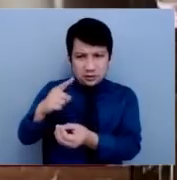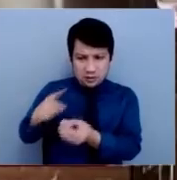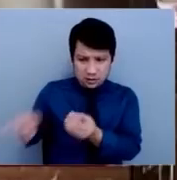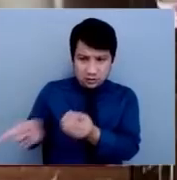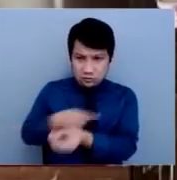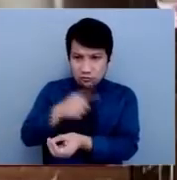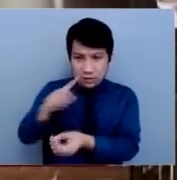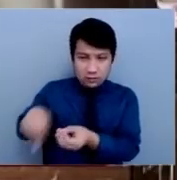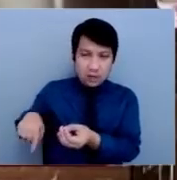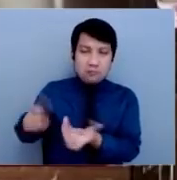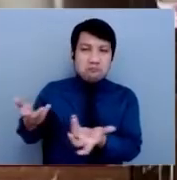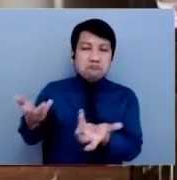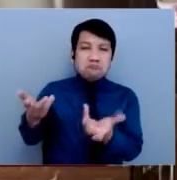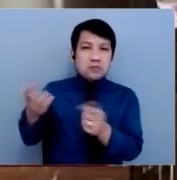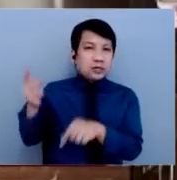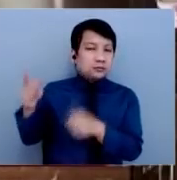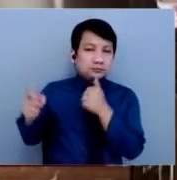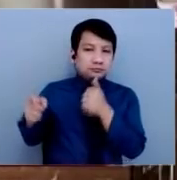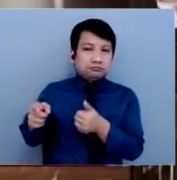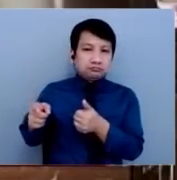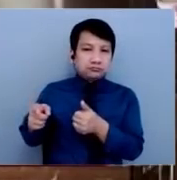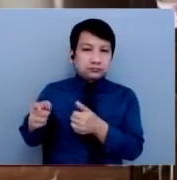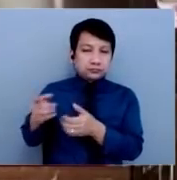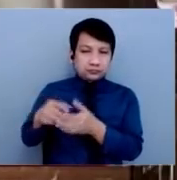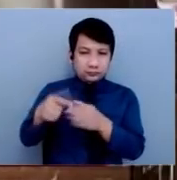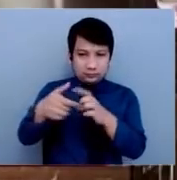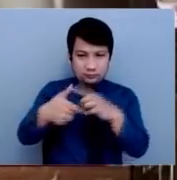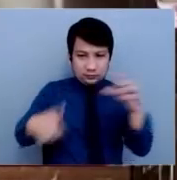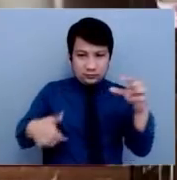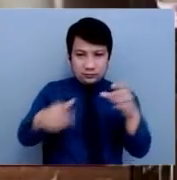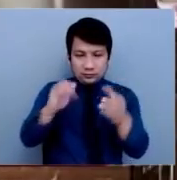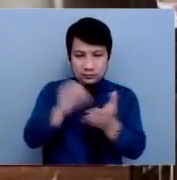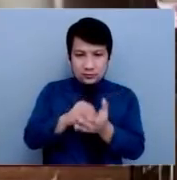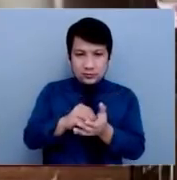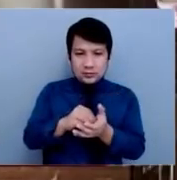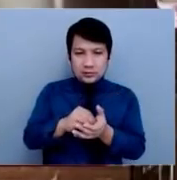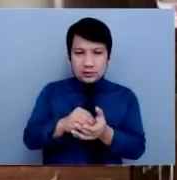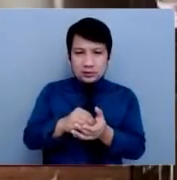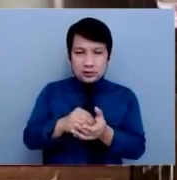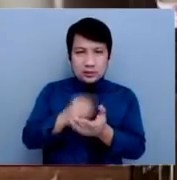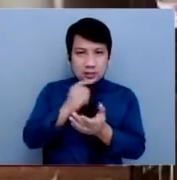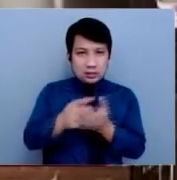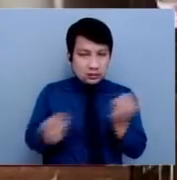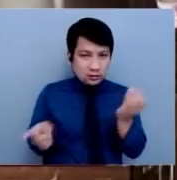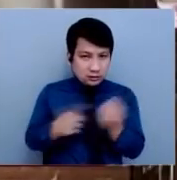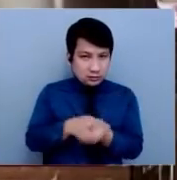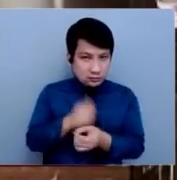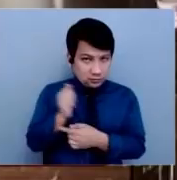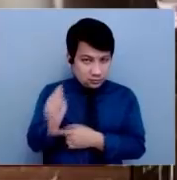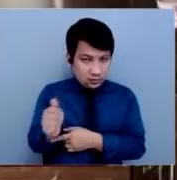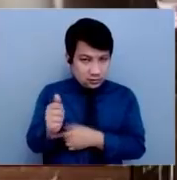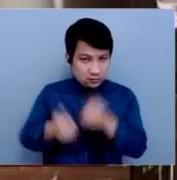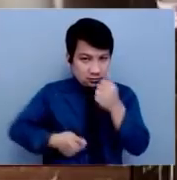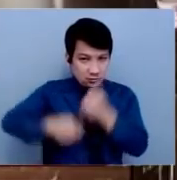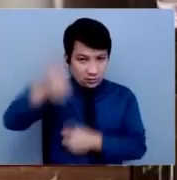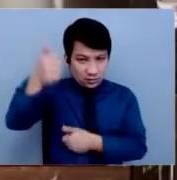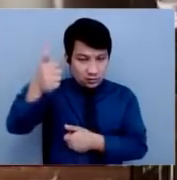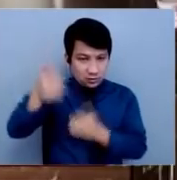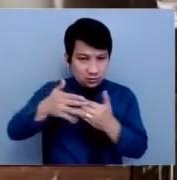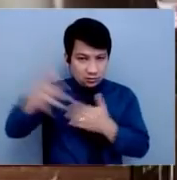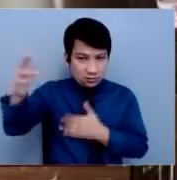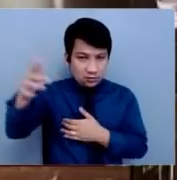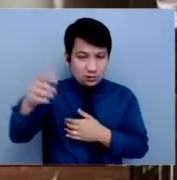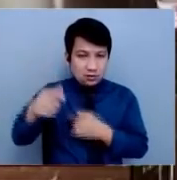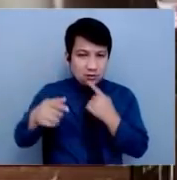division. Bagamat hindi matatanggal ang pangalan niya sa balota, kung siya ay madi-disqualify at nanalo siya kamalaunan, no?